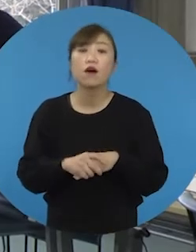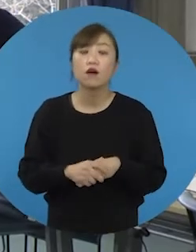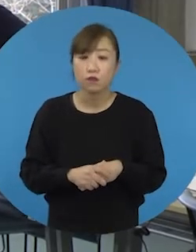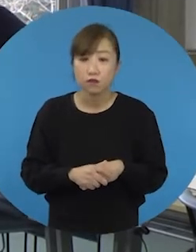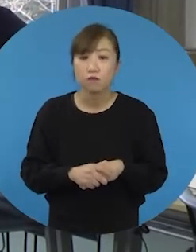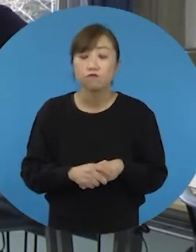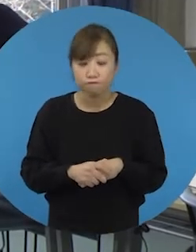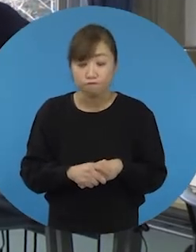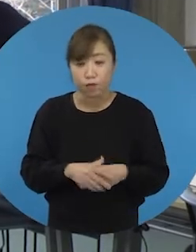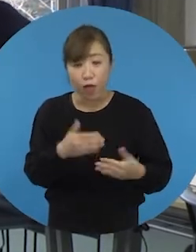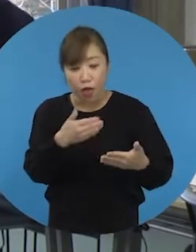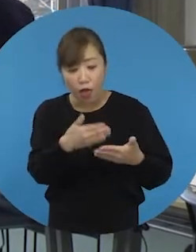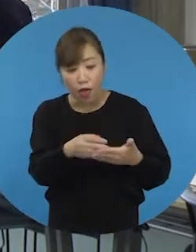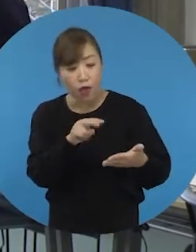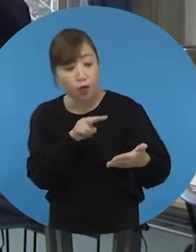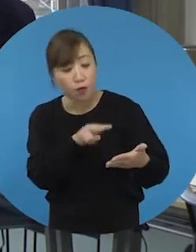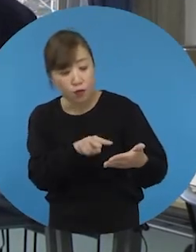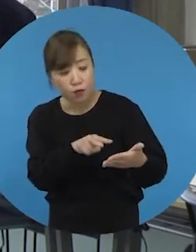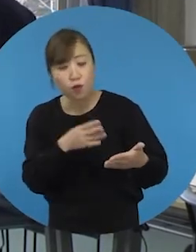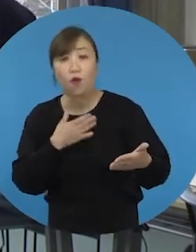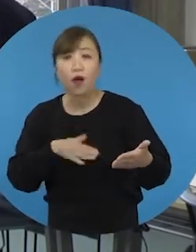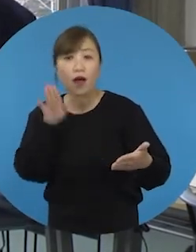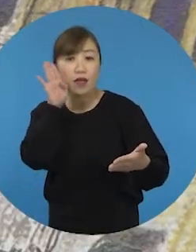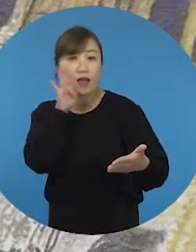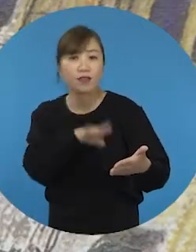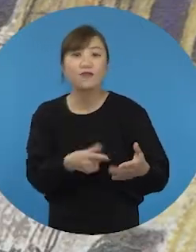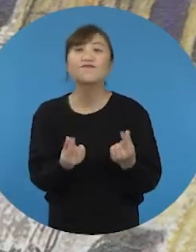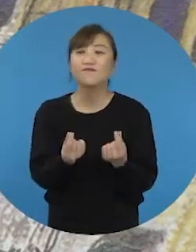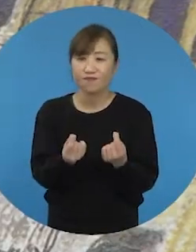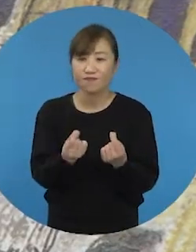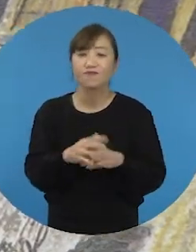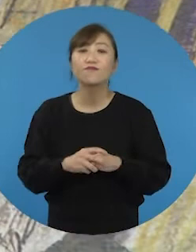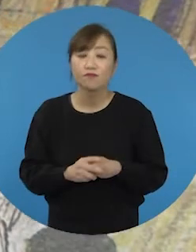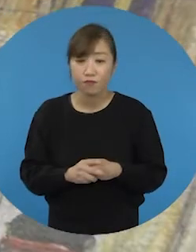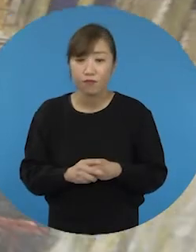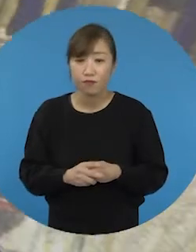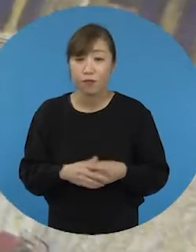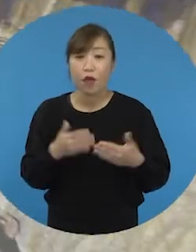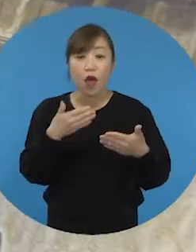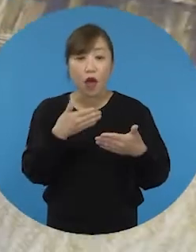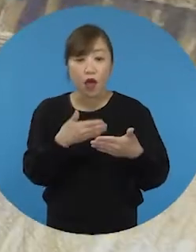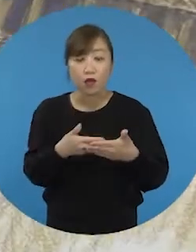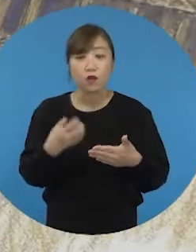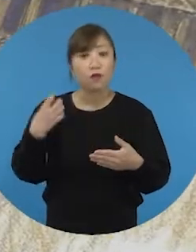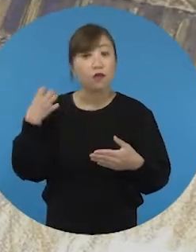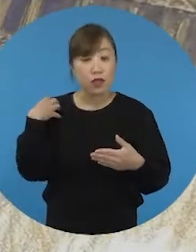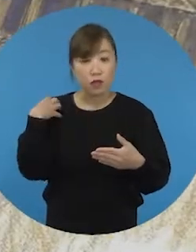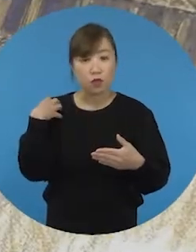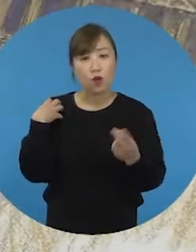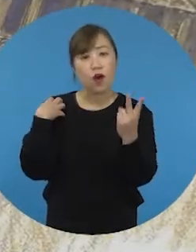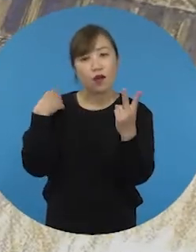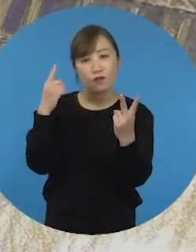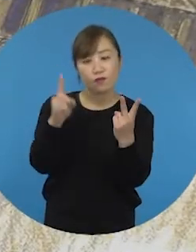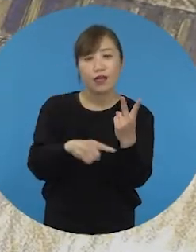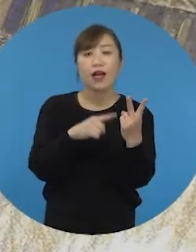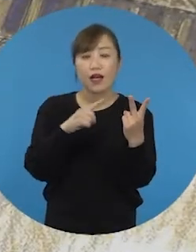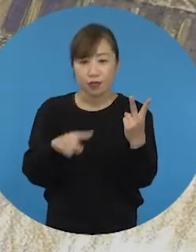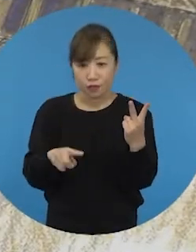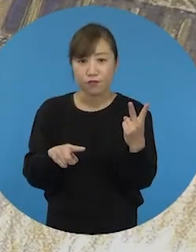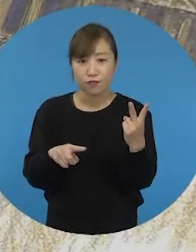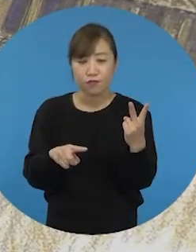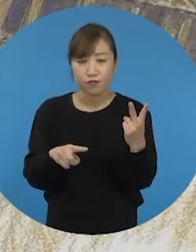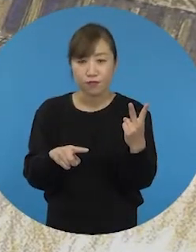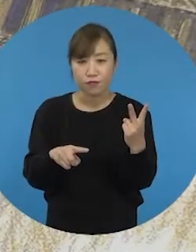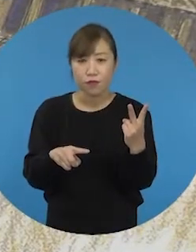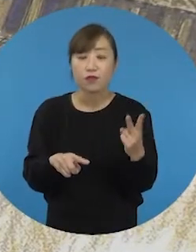ういった絵があると分かりやすいですよね。 はい、そうですね、この絵については矢部の健先生と鏑木美奈子先生に書